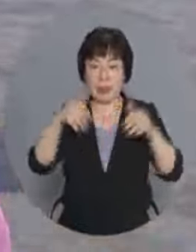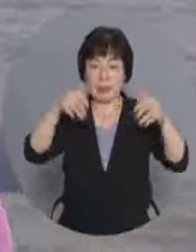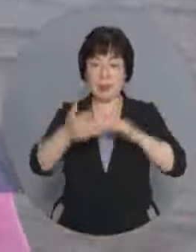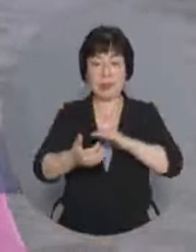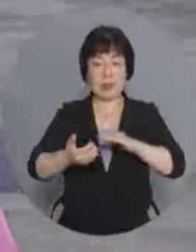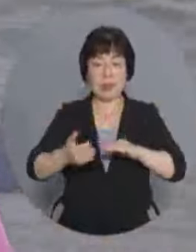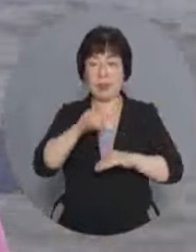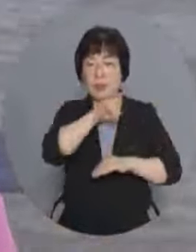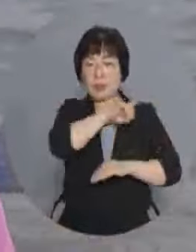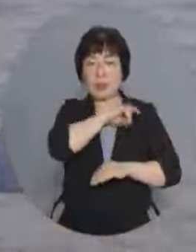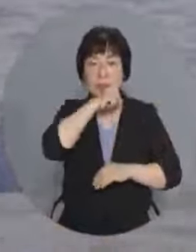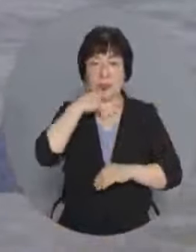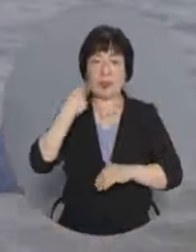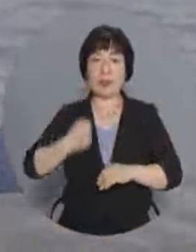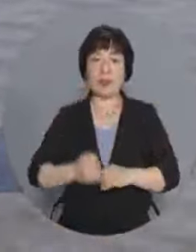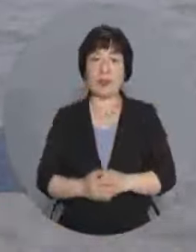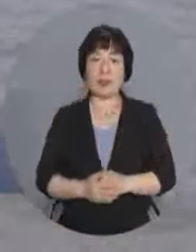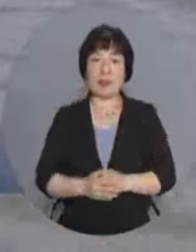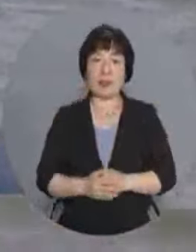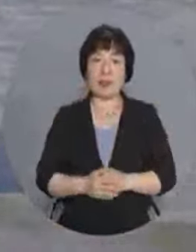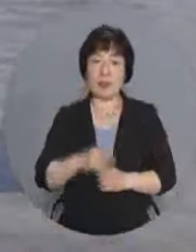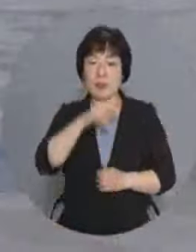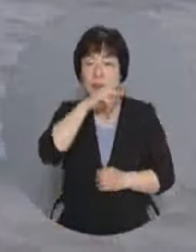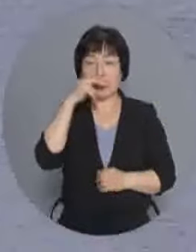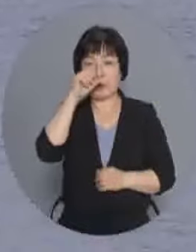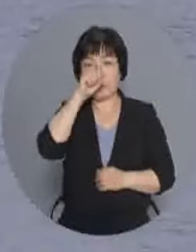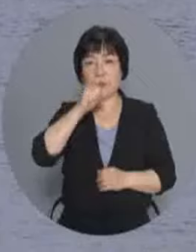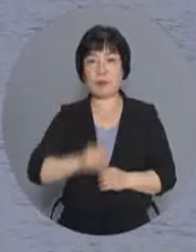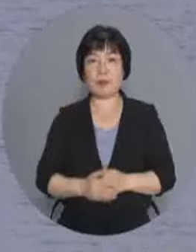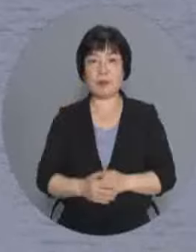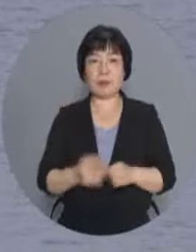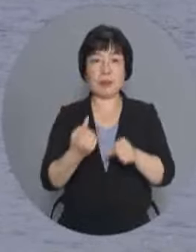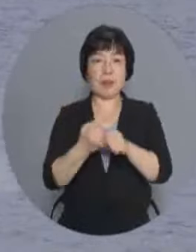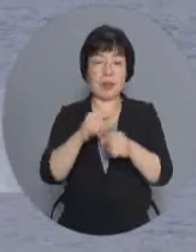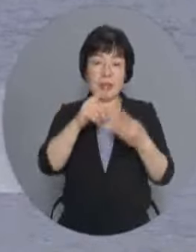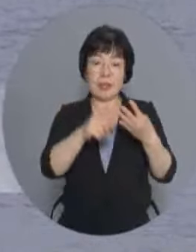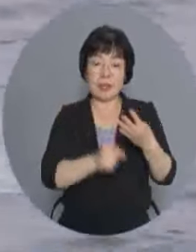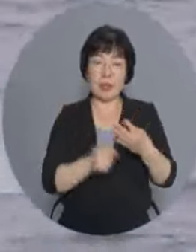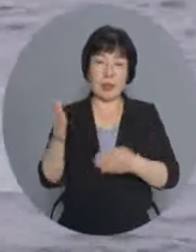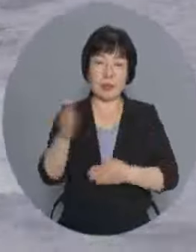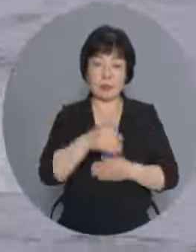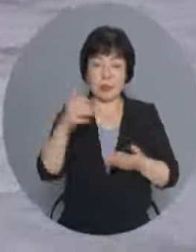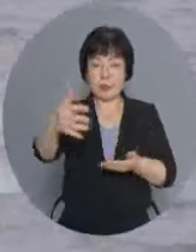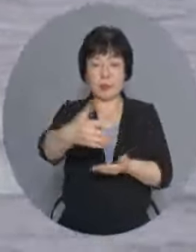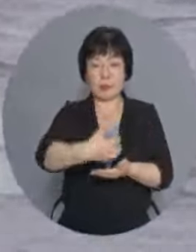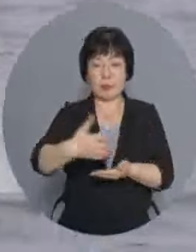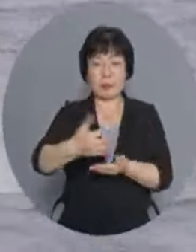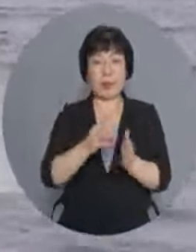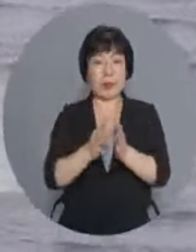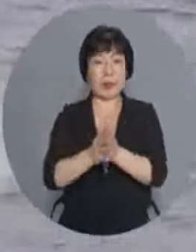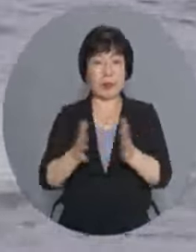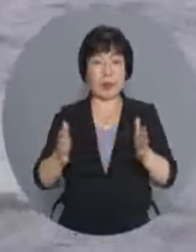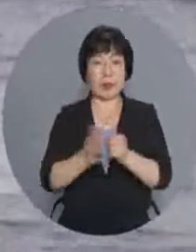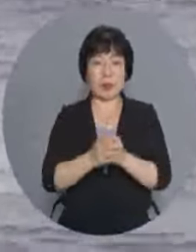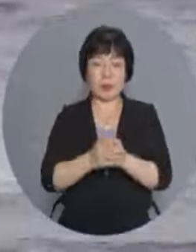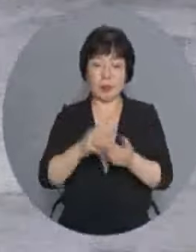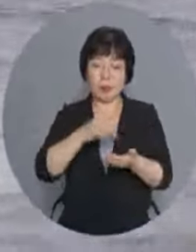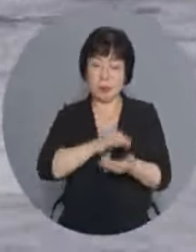전까지는 맛이 좋아요. 뽀얗고 향이 있어요. 지난달부터 재첩잡이가 본격적으로 시작됐지만